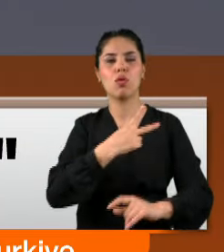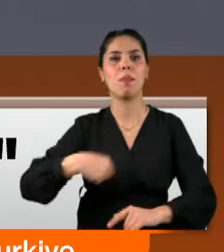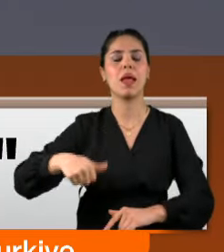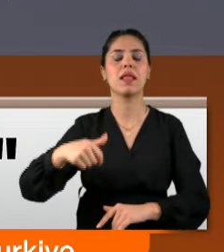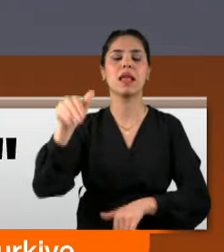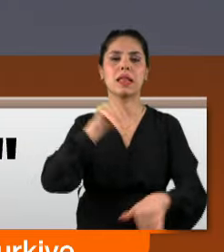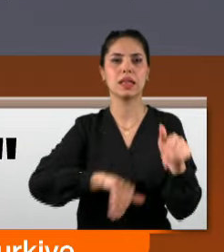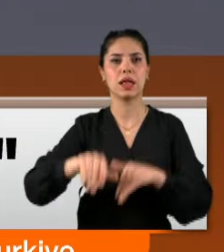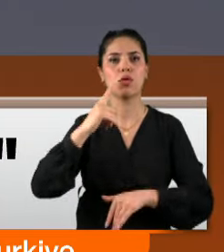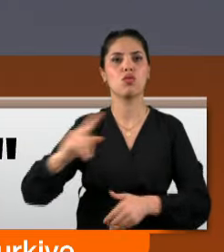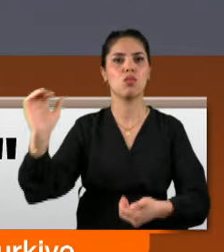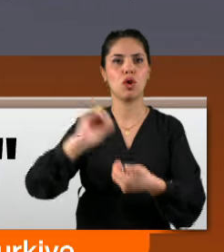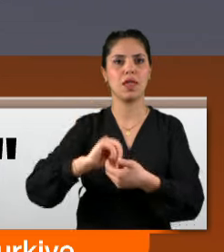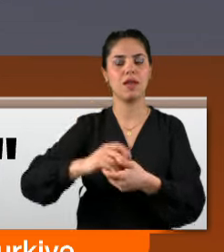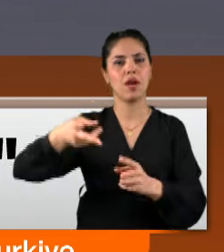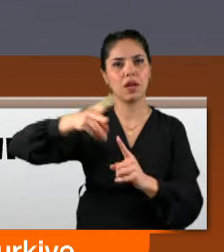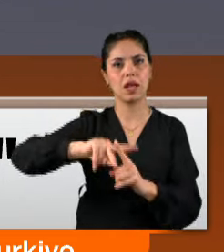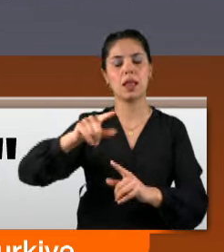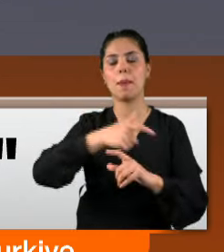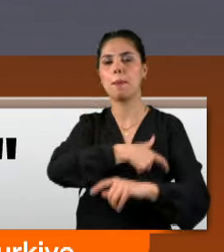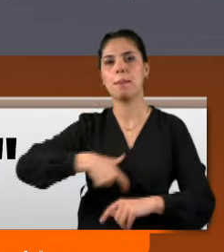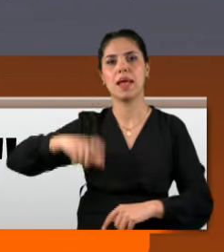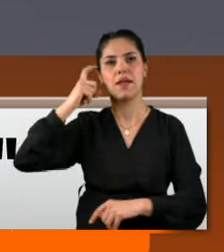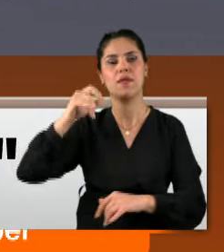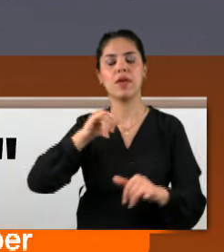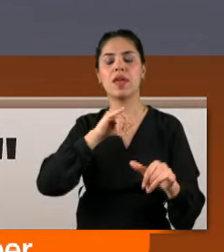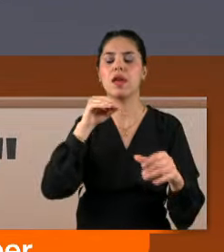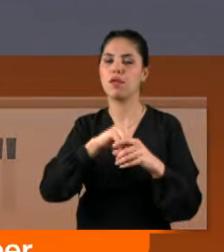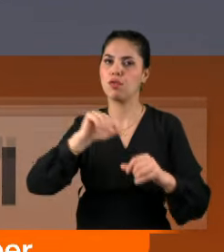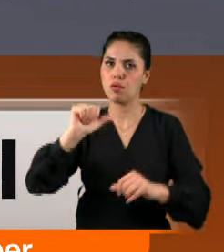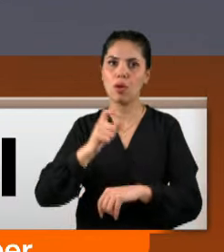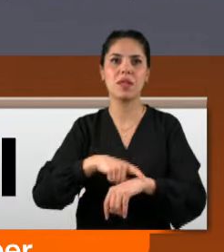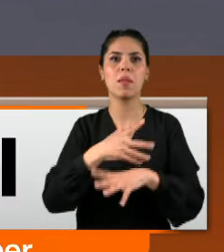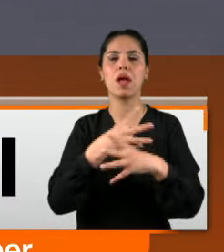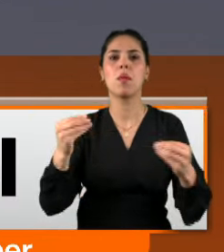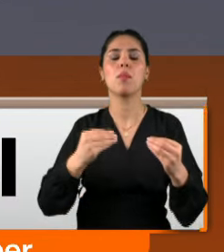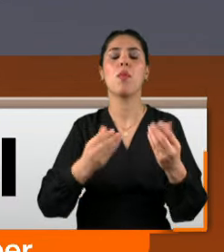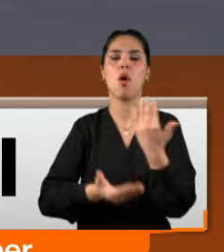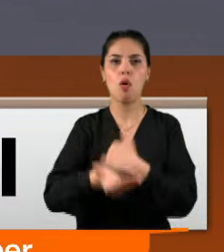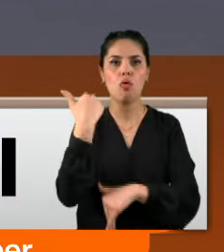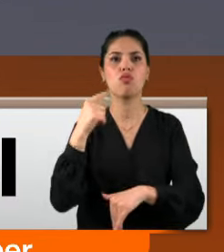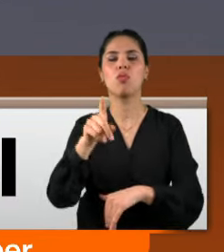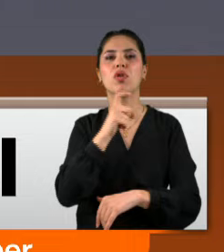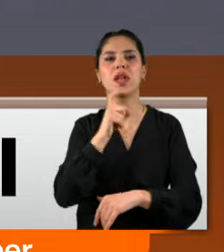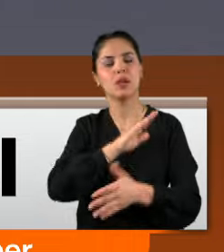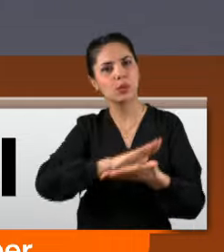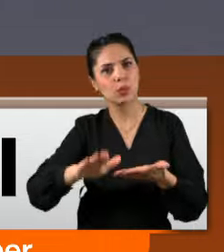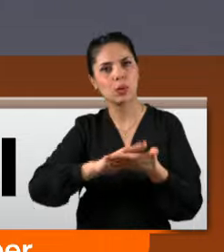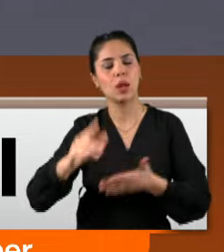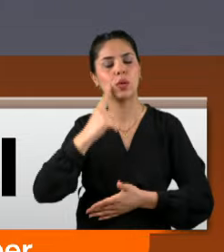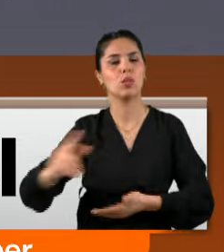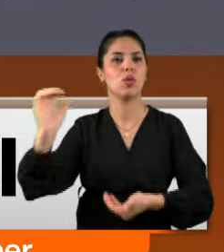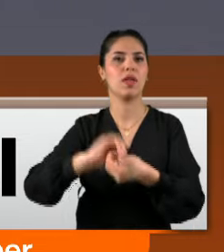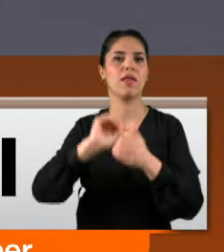seçiminde Cumhur İttifakı'nda yer almak milli görüş için hayati önemdedir. Vakit bitmeden bu yanlıştan vazgeçilerek Cumhur İttifakı'na